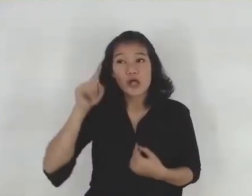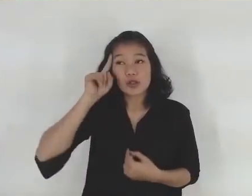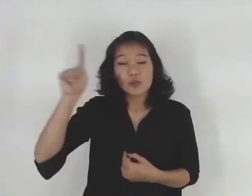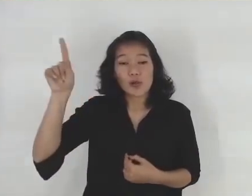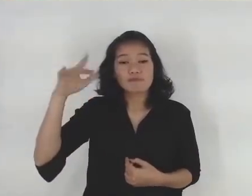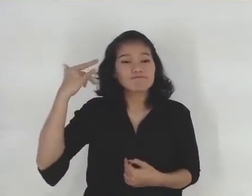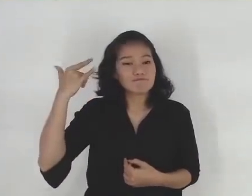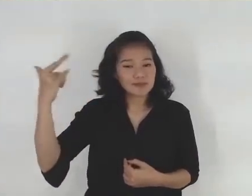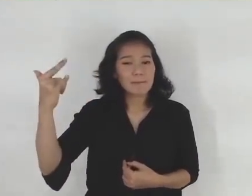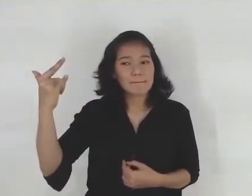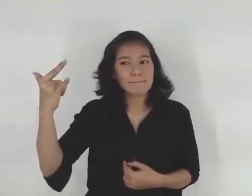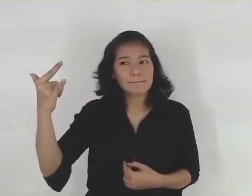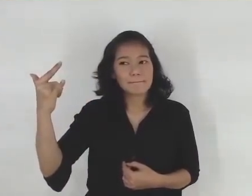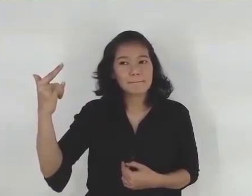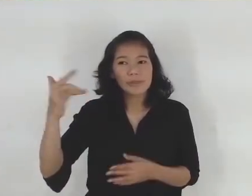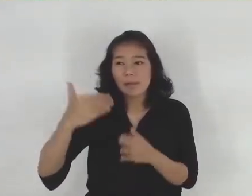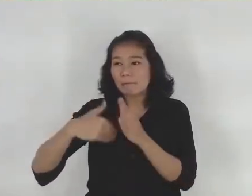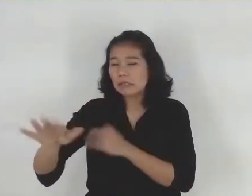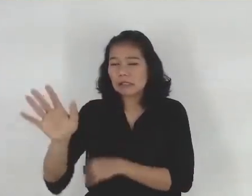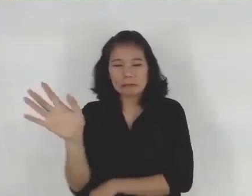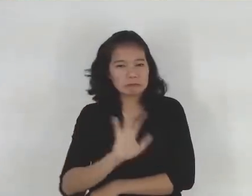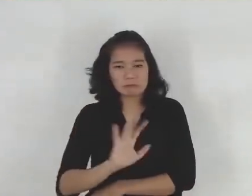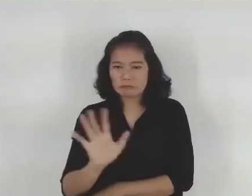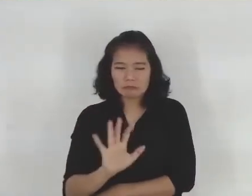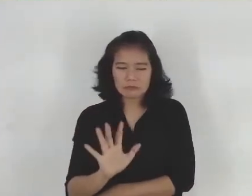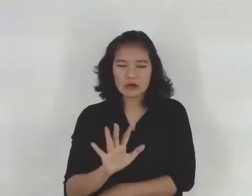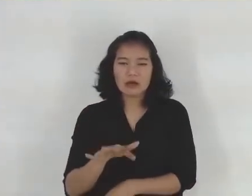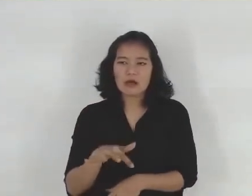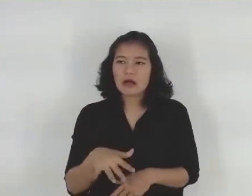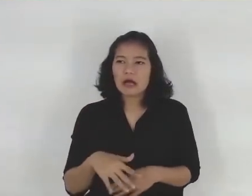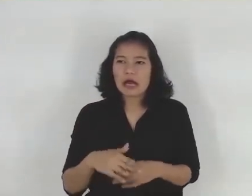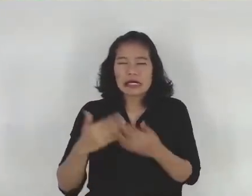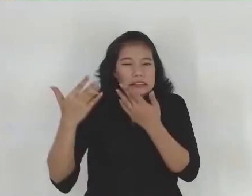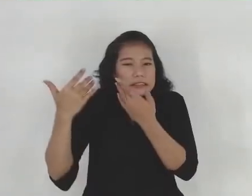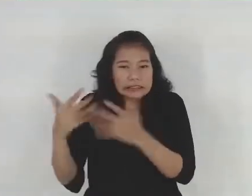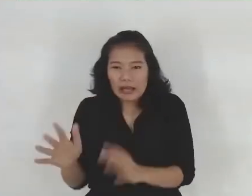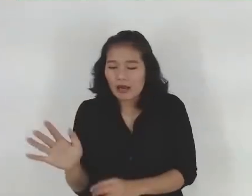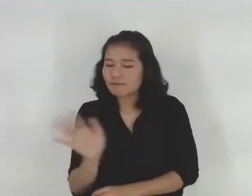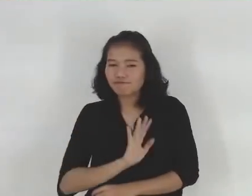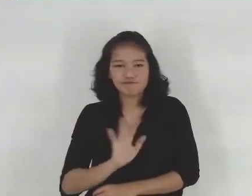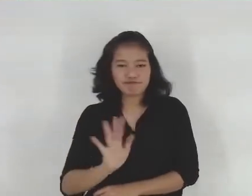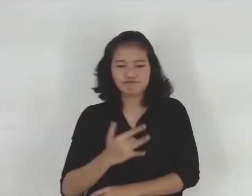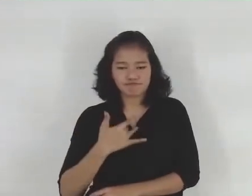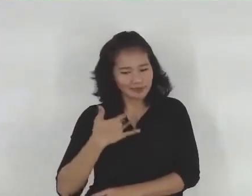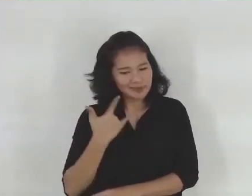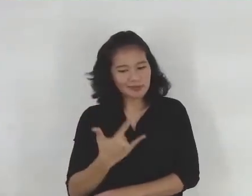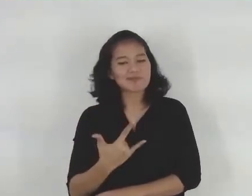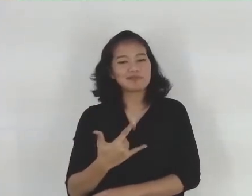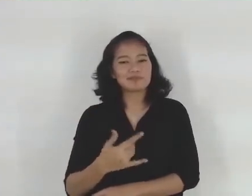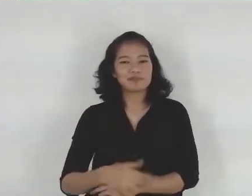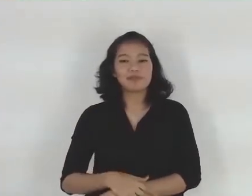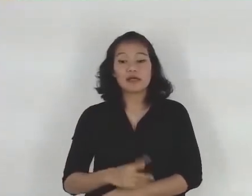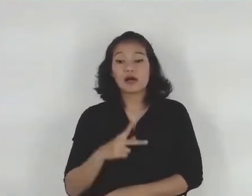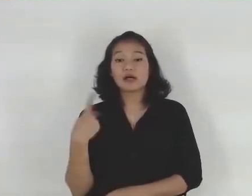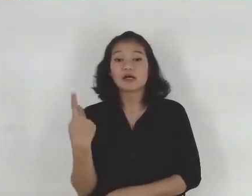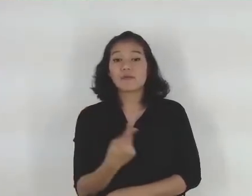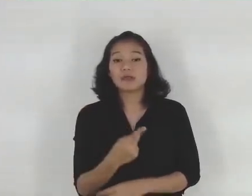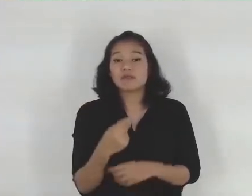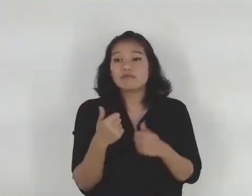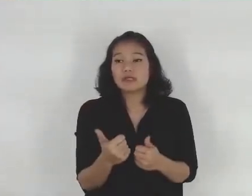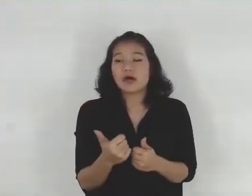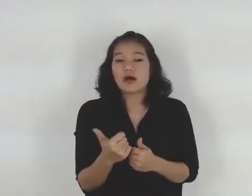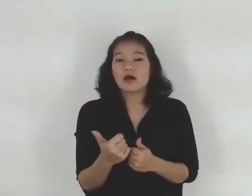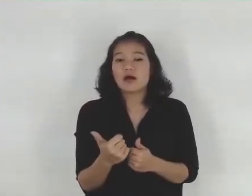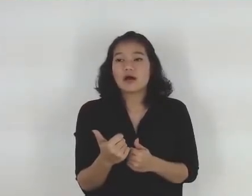pernah Hai pergi tidak pernah hilang dari kami kami boleh